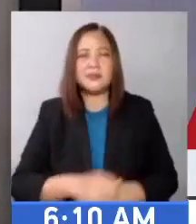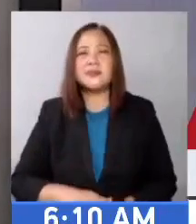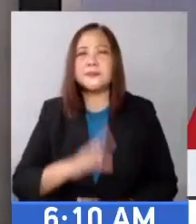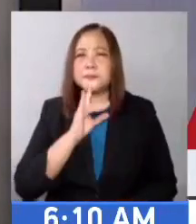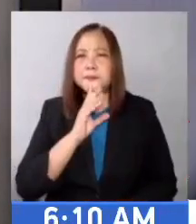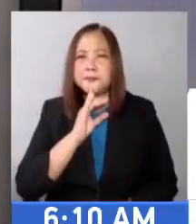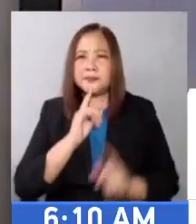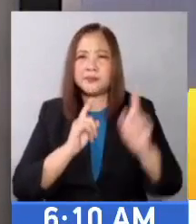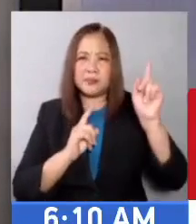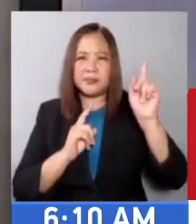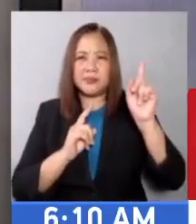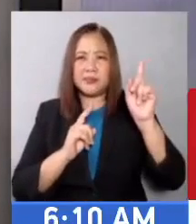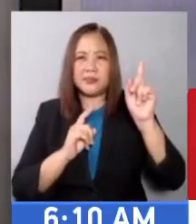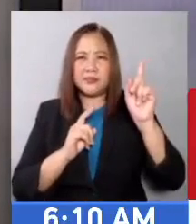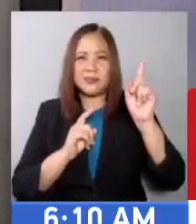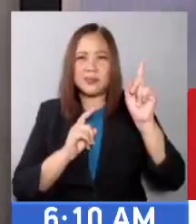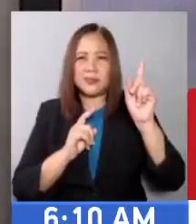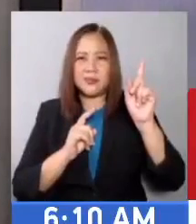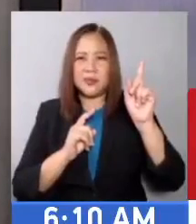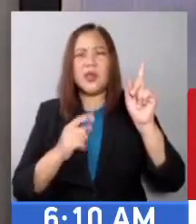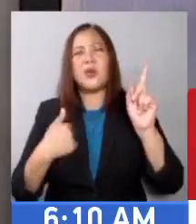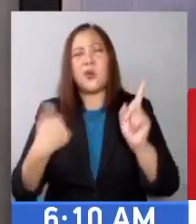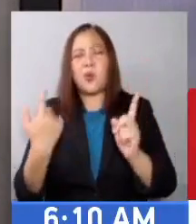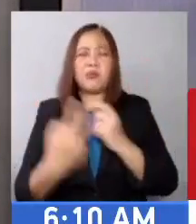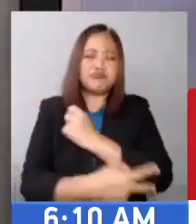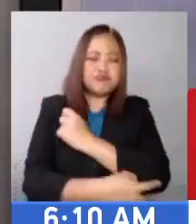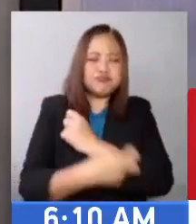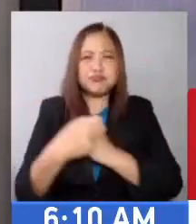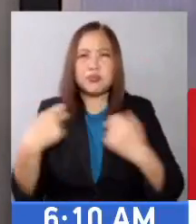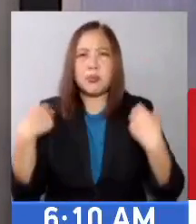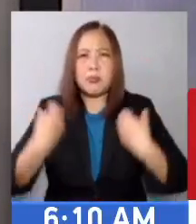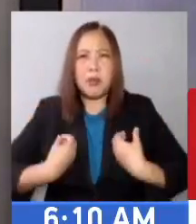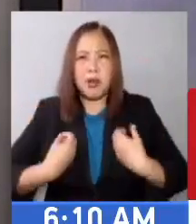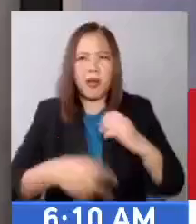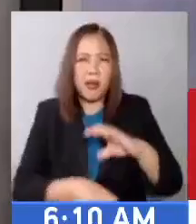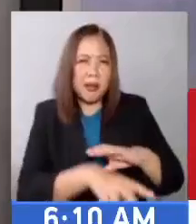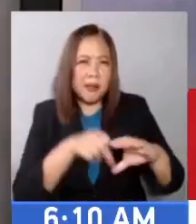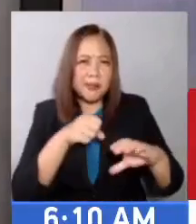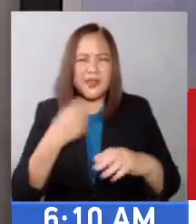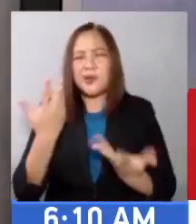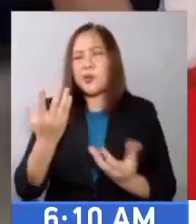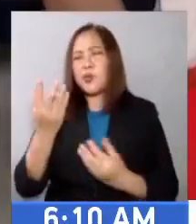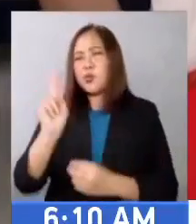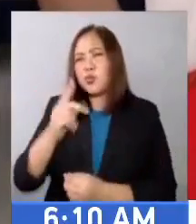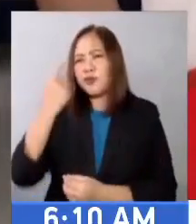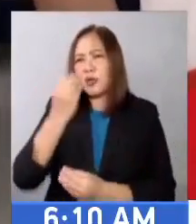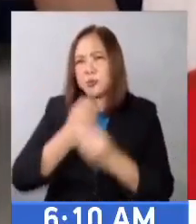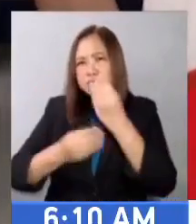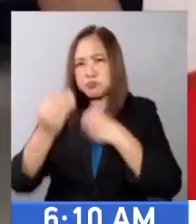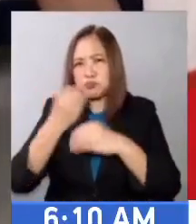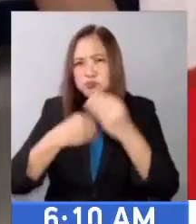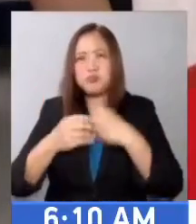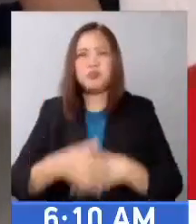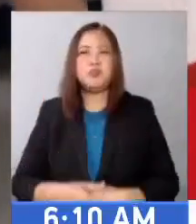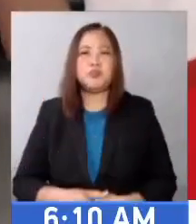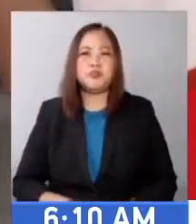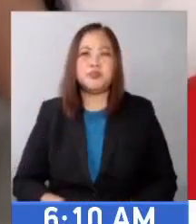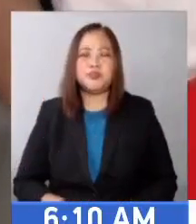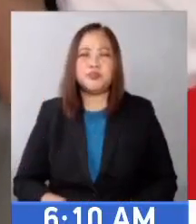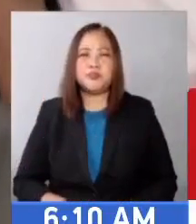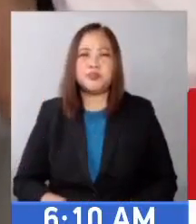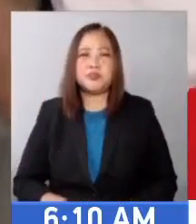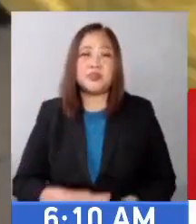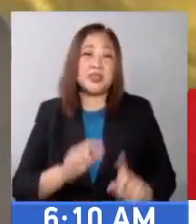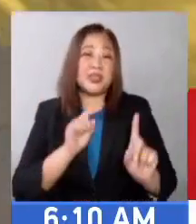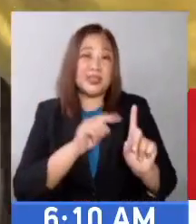Tinukot lang po sa bag. Ba't mo ginumayin? Wala pong pangkain. Pangkain po. Pero itinanggi niyang may nakuhang sumpak